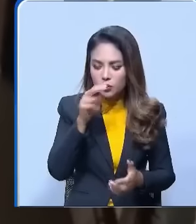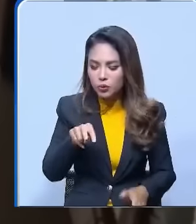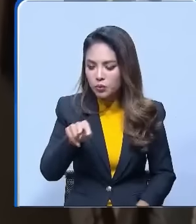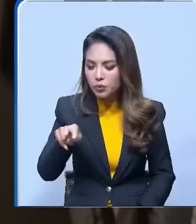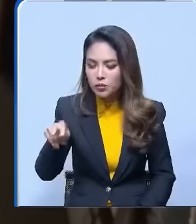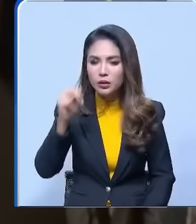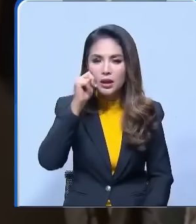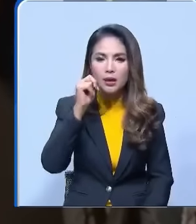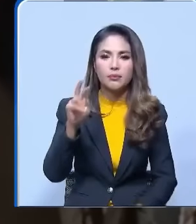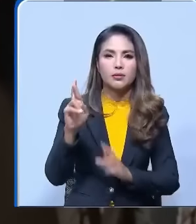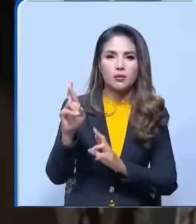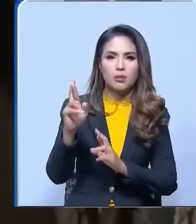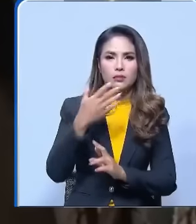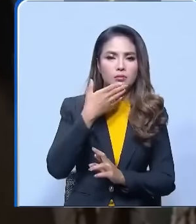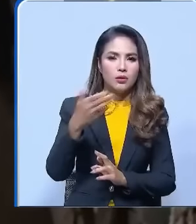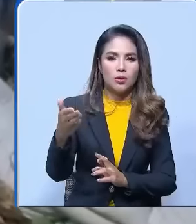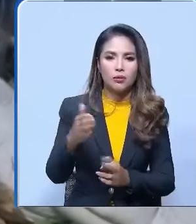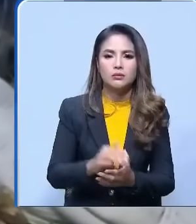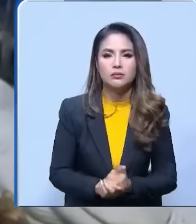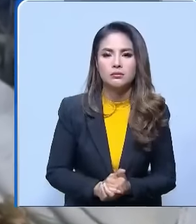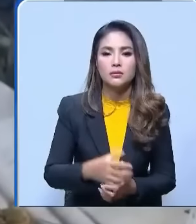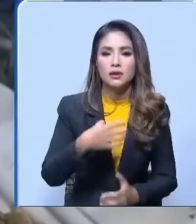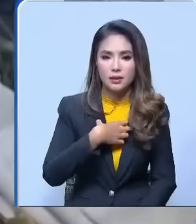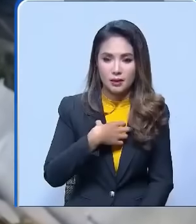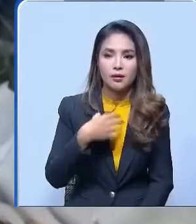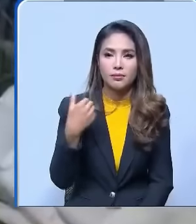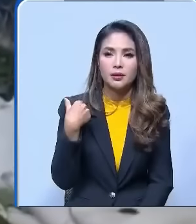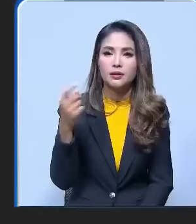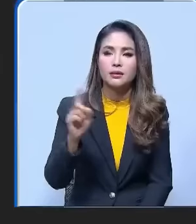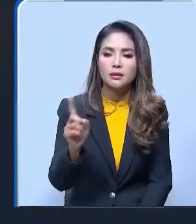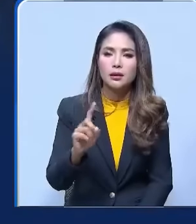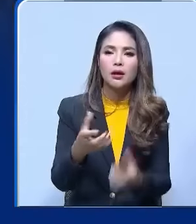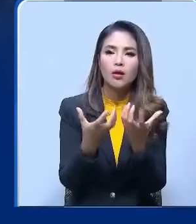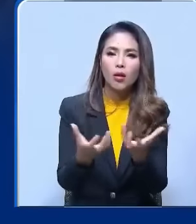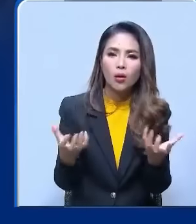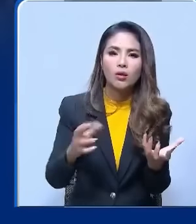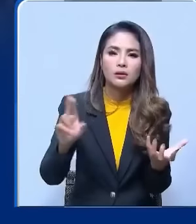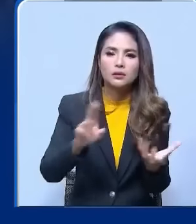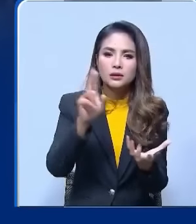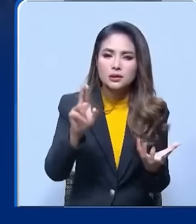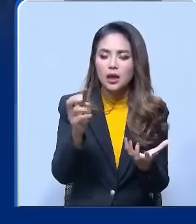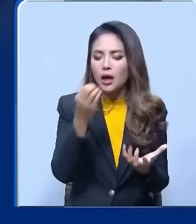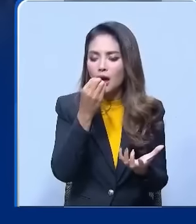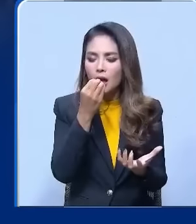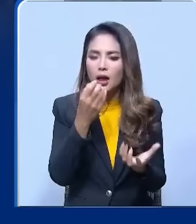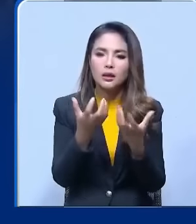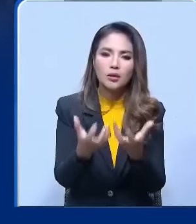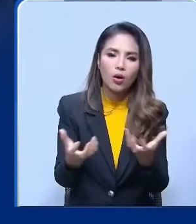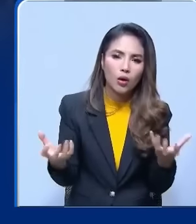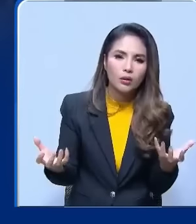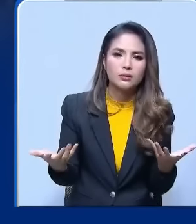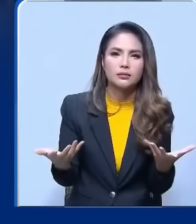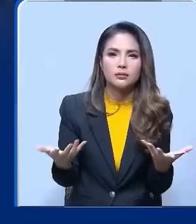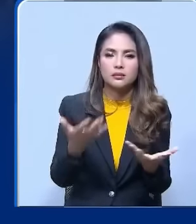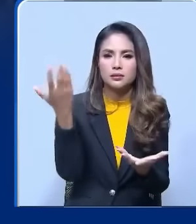ดค่ะ ก็ยังต้องการกันอยู่นะคุณผู้ชมค่ะเพื่อพวกเครื่องอุปโภคบริโภคนะคะช่องจัด HD ของเราก็เป็นส่วนหนึ่ง